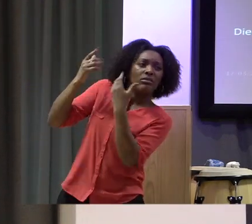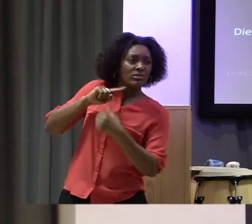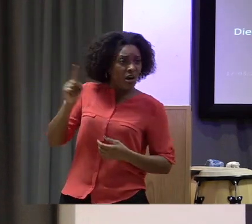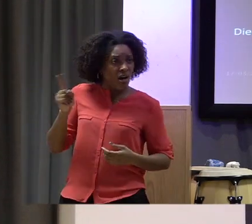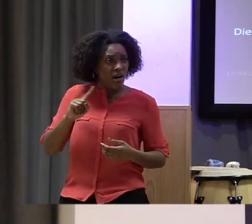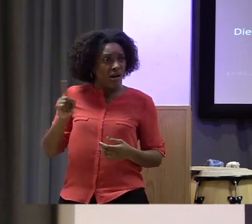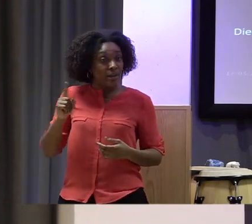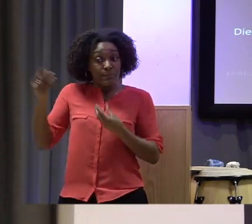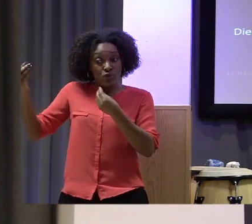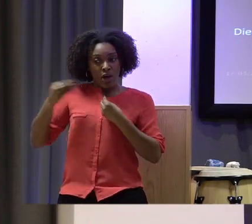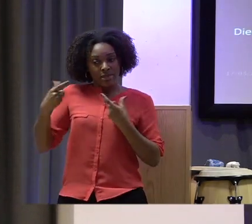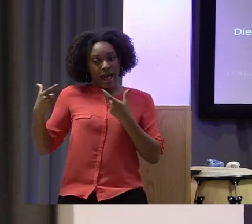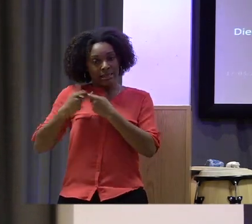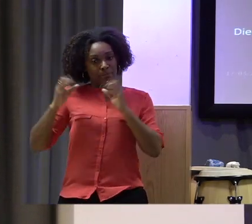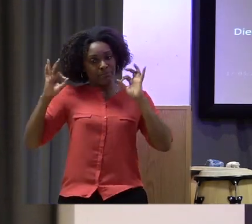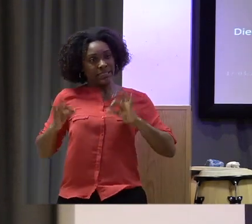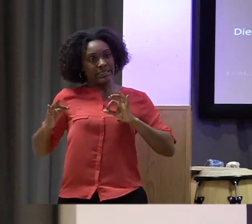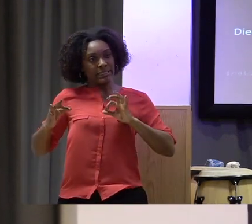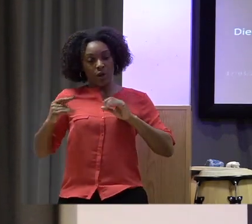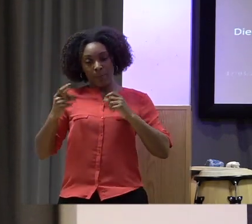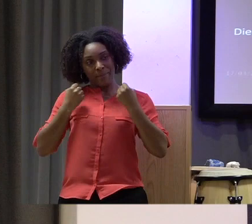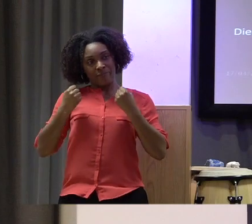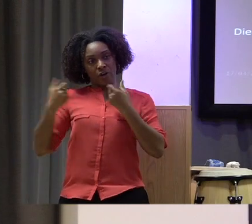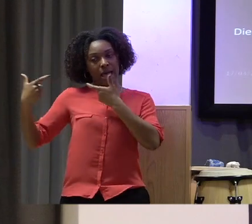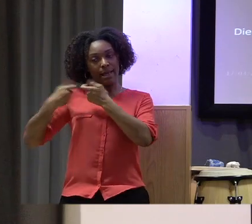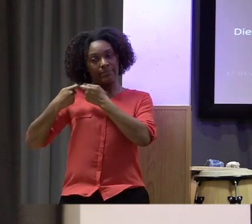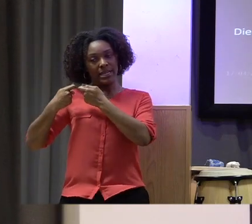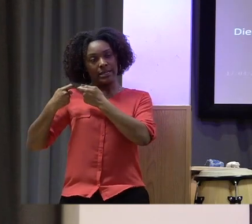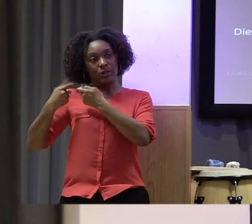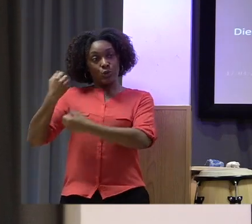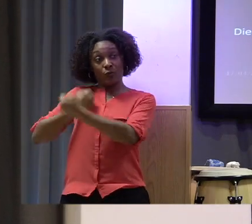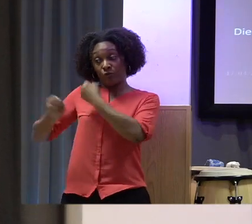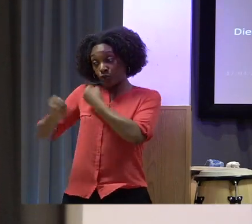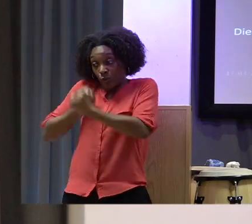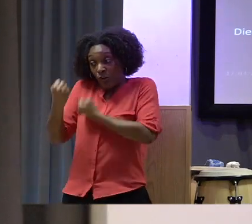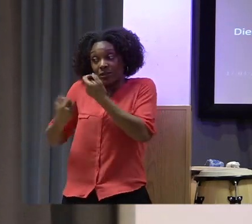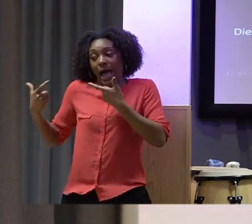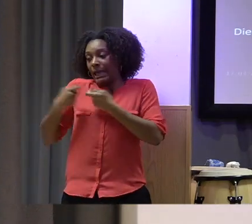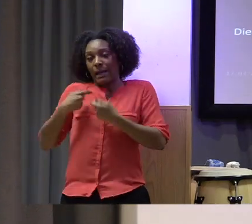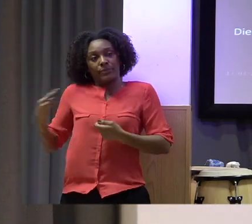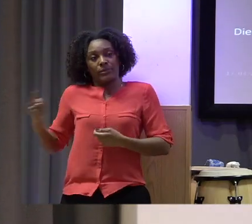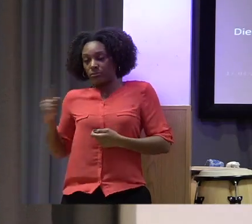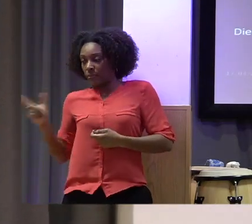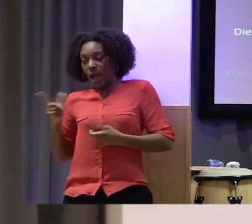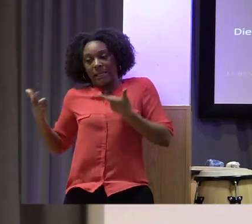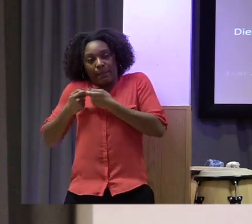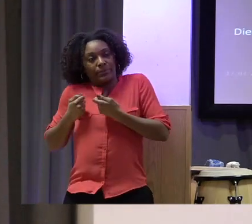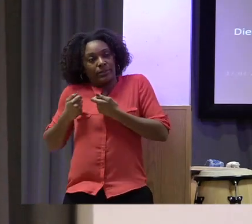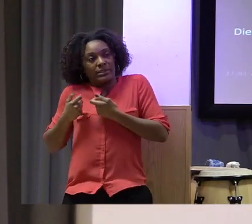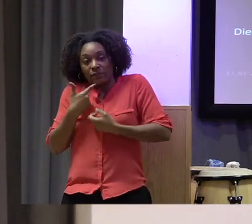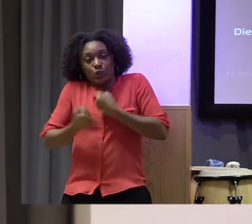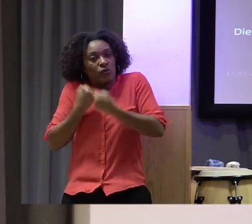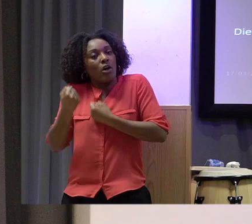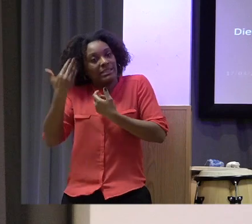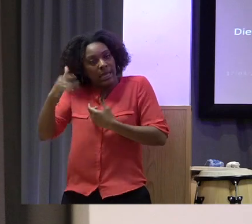ne permettra pas que nous soyons tentés au-delà de nos forces. C'est une garantie énorme. Si vous êtes dans l'épreuve, je ne sais pas